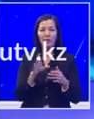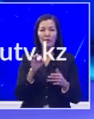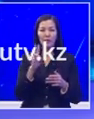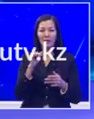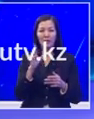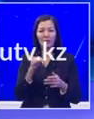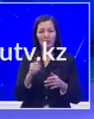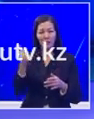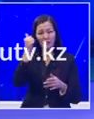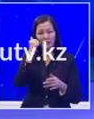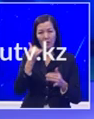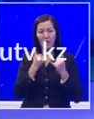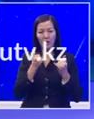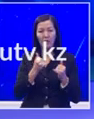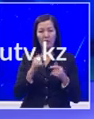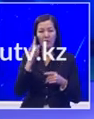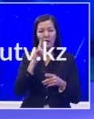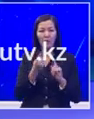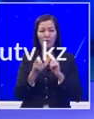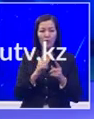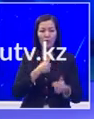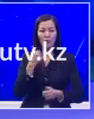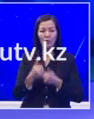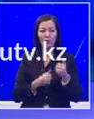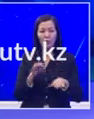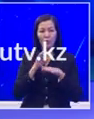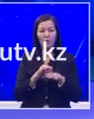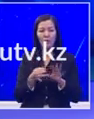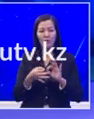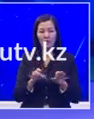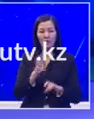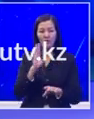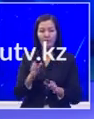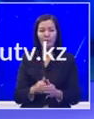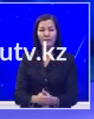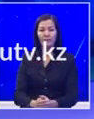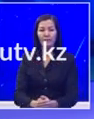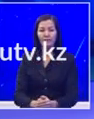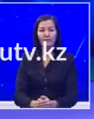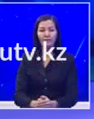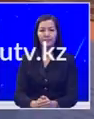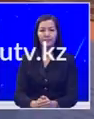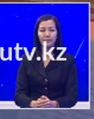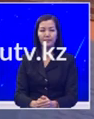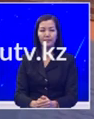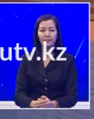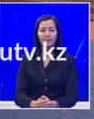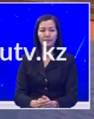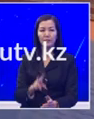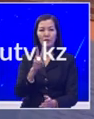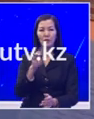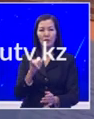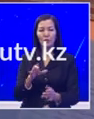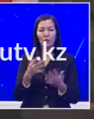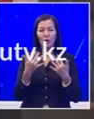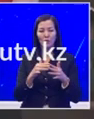Сағыныш Есбергеновті еске алуға арналған қазақ күресінен облыстық турнир өтті. Тақырыпты тілші толықтырады. Нұра ауылында ту